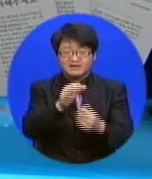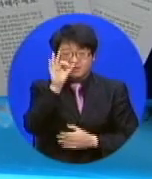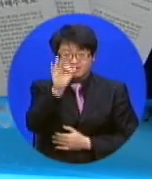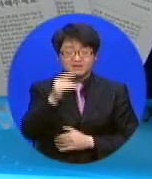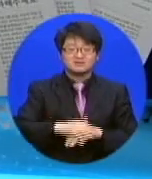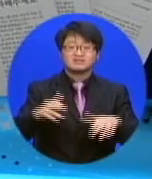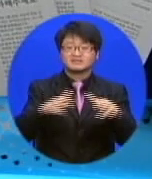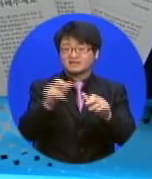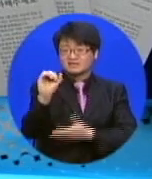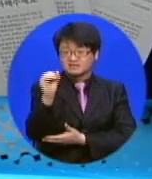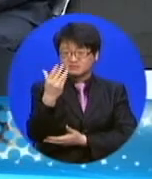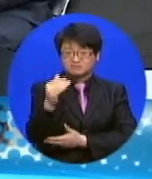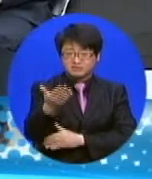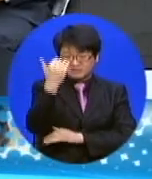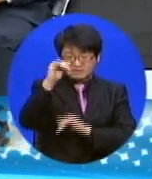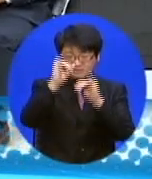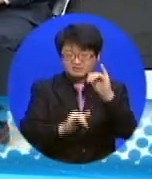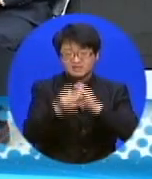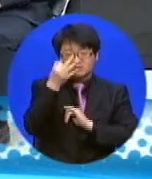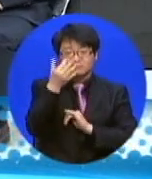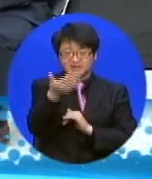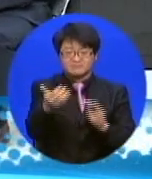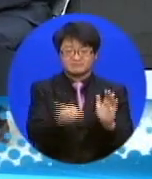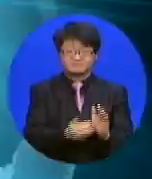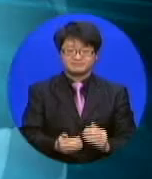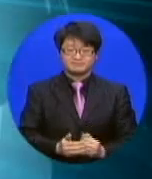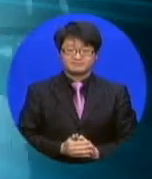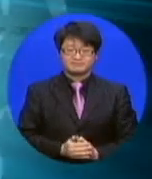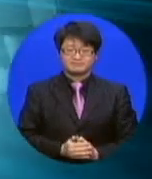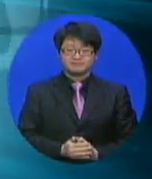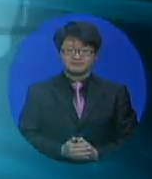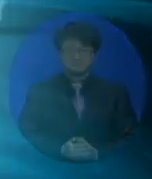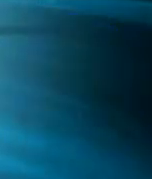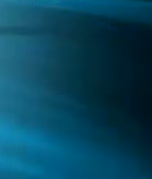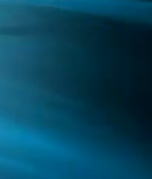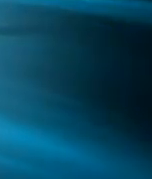지켜봐온 장애인 신문의 지난 역사를 돌아봤습니다.